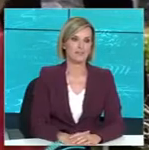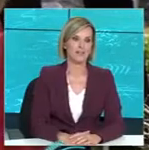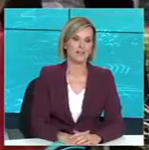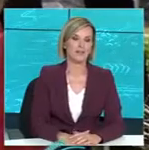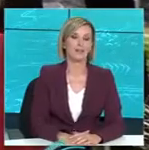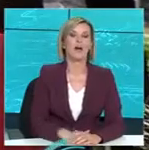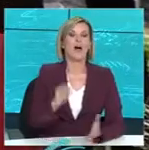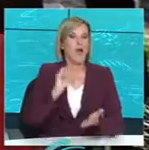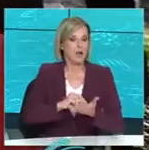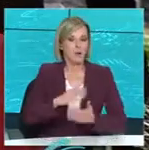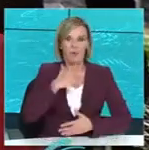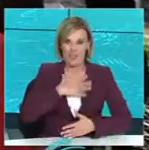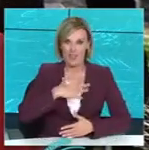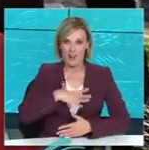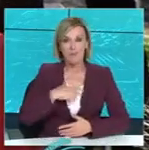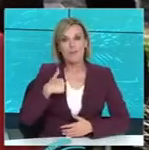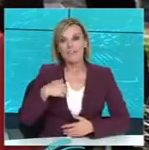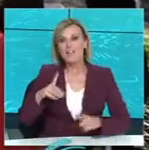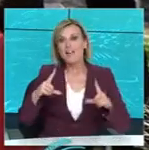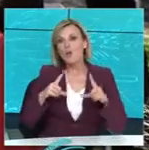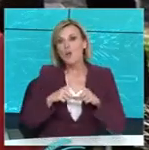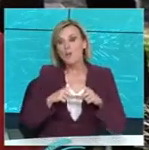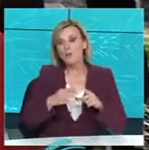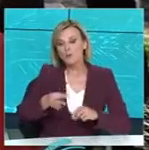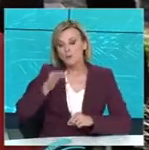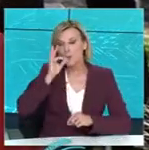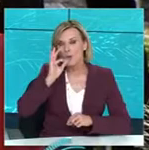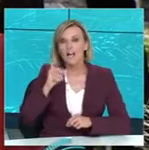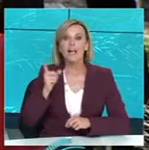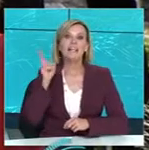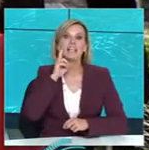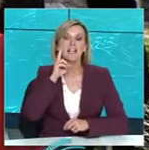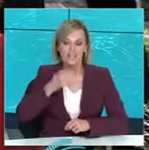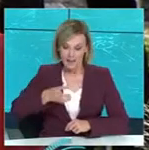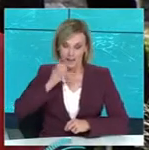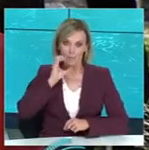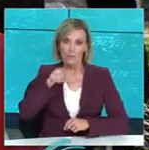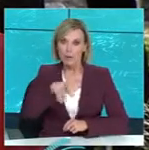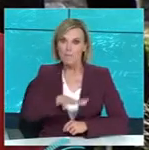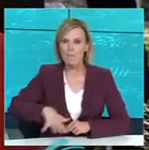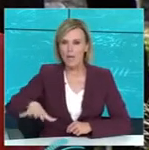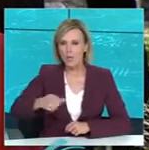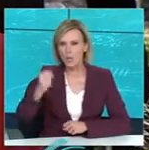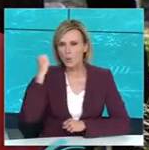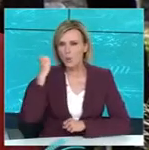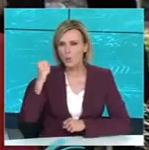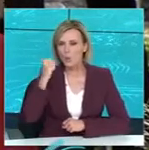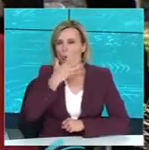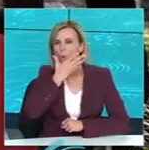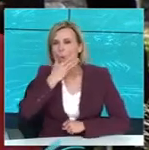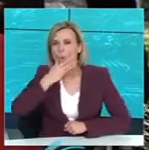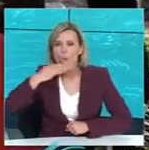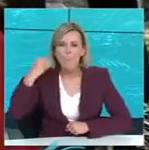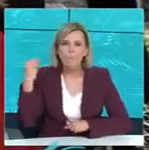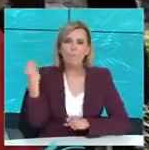θα θέλαμε κάποια στιγμή να δοκιμάσουμε και αυτά τα καταπληκτικά κρασιά αυτής της περιοχής, όπου αυτή η περιοχή είναι η περιοχή από